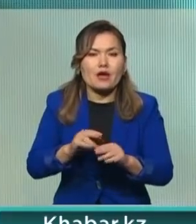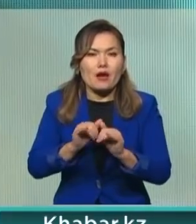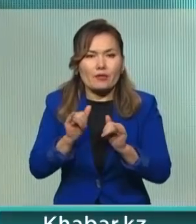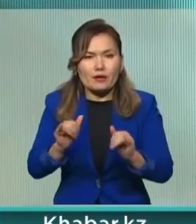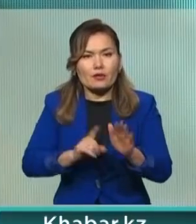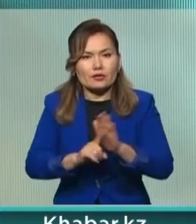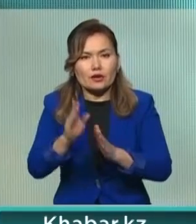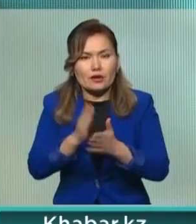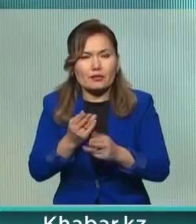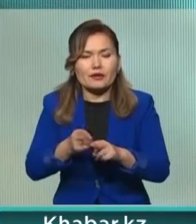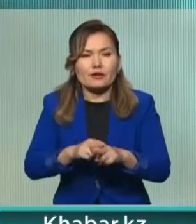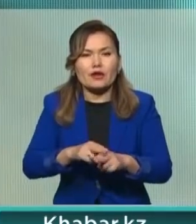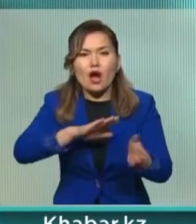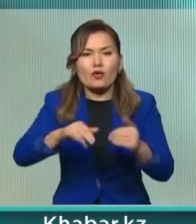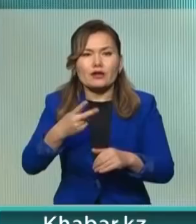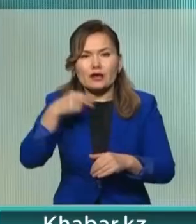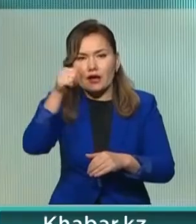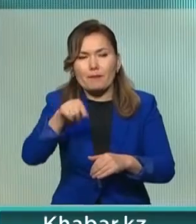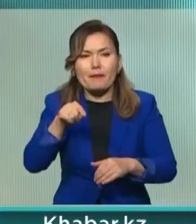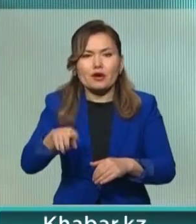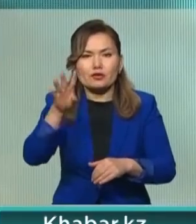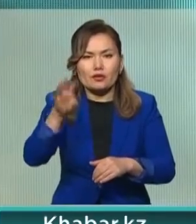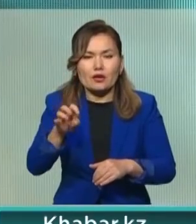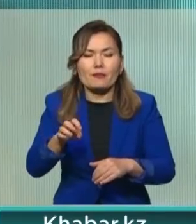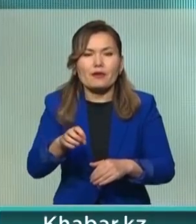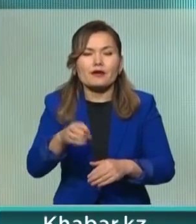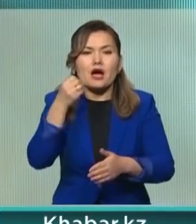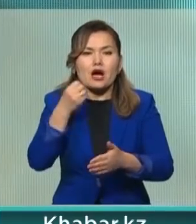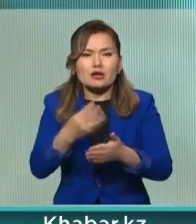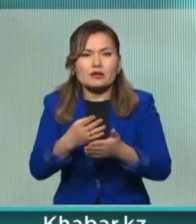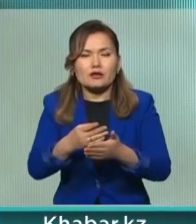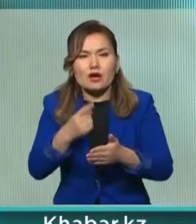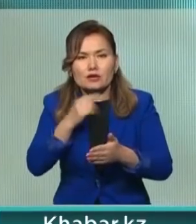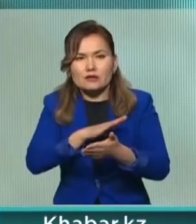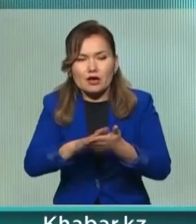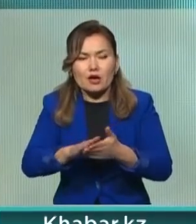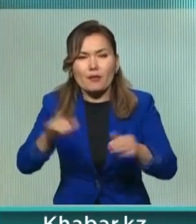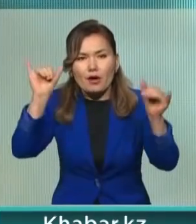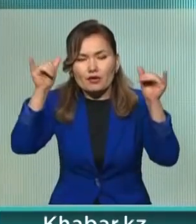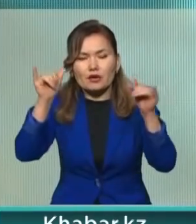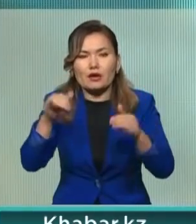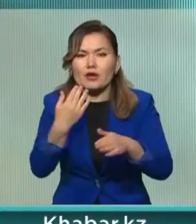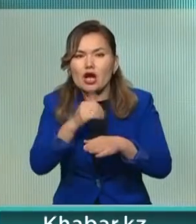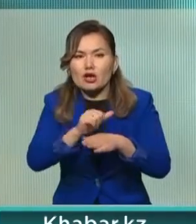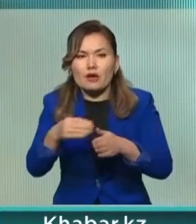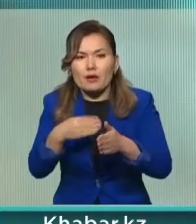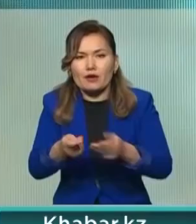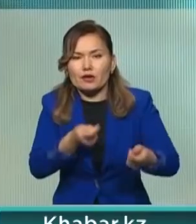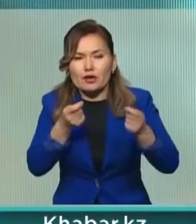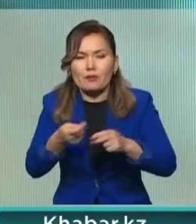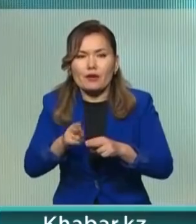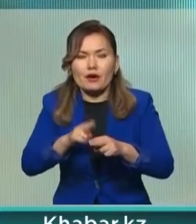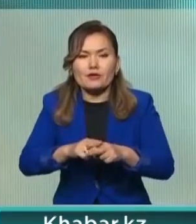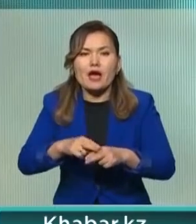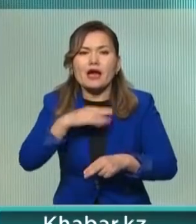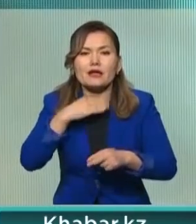көбейтуге кірісті. Өткен екі жылда 1400-ден астам асыл тұқымды мүйізді ірі қара малы сатылып алыныпты. Олар өңірдің ет пен